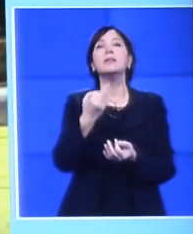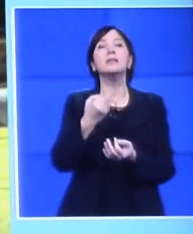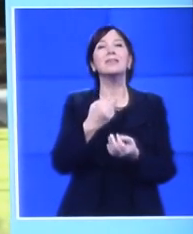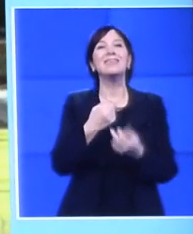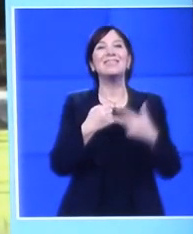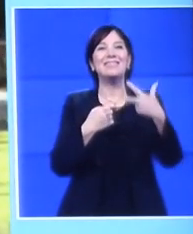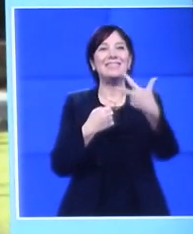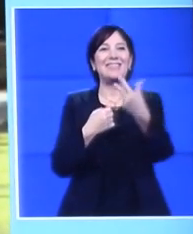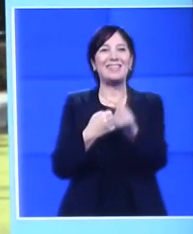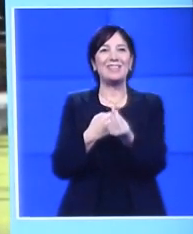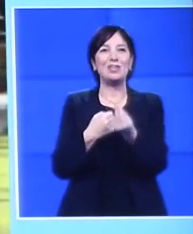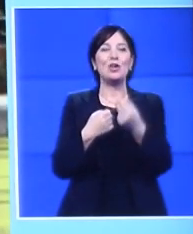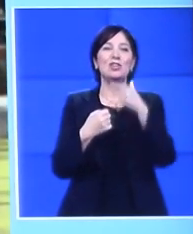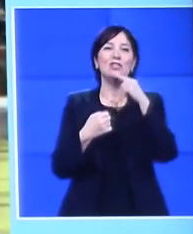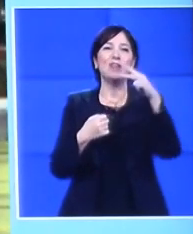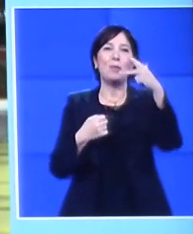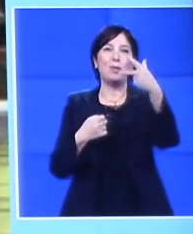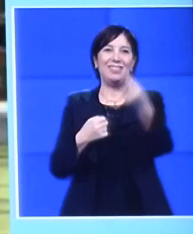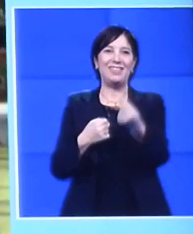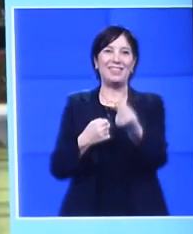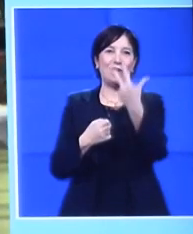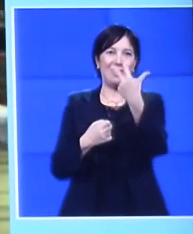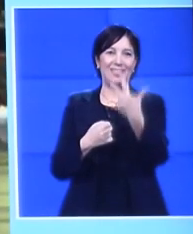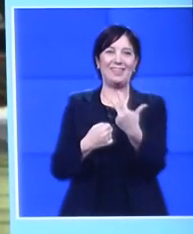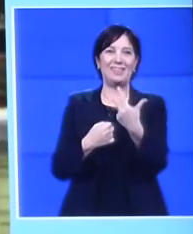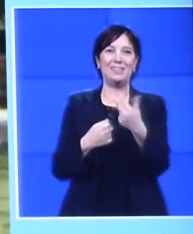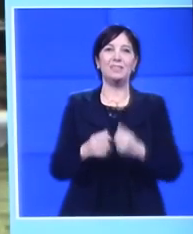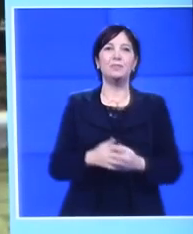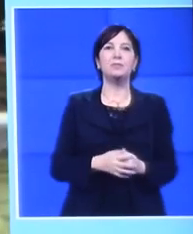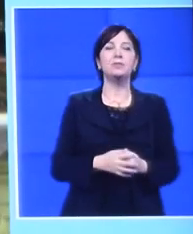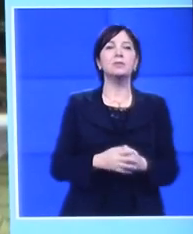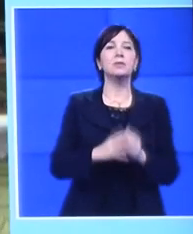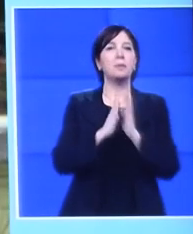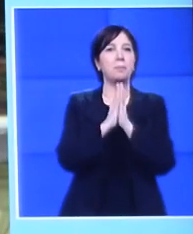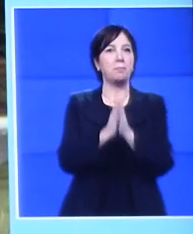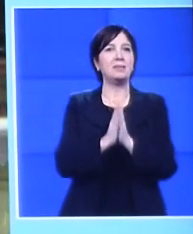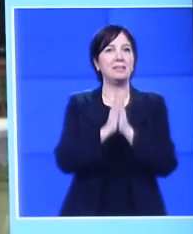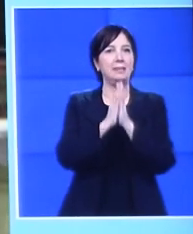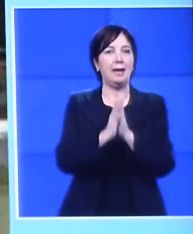no? Diciamo tre: la preghiera,